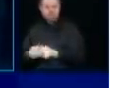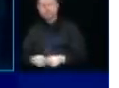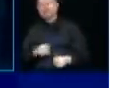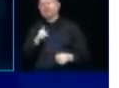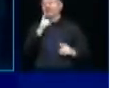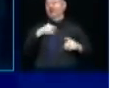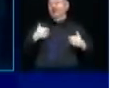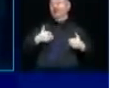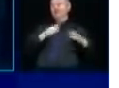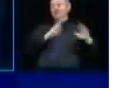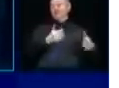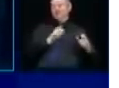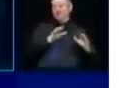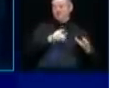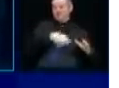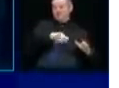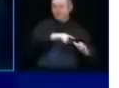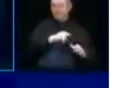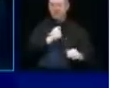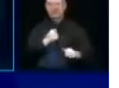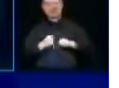серьезных симптомов.